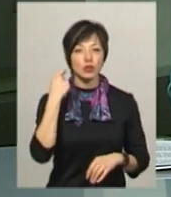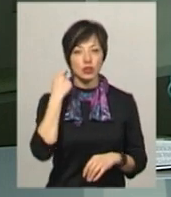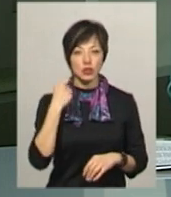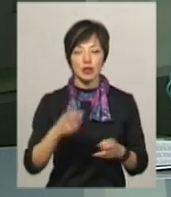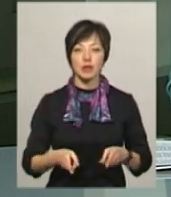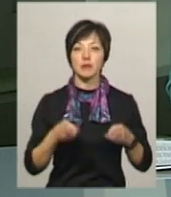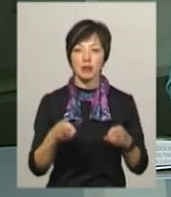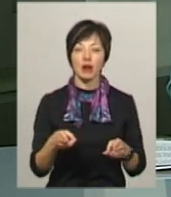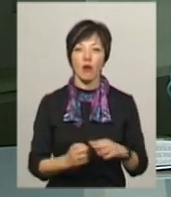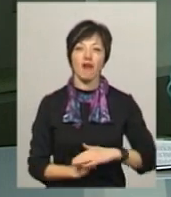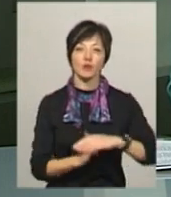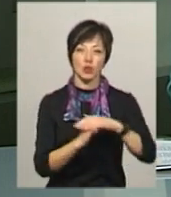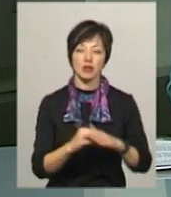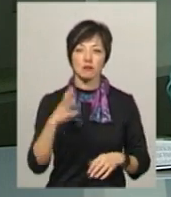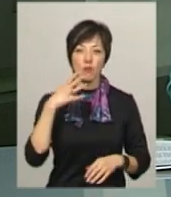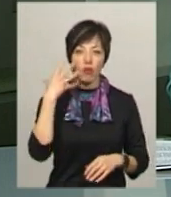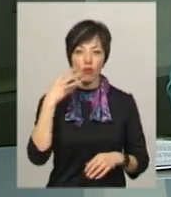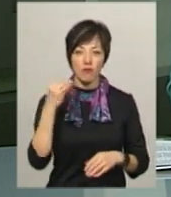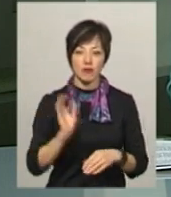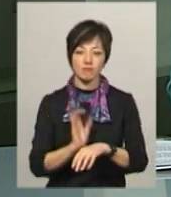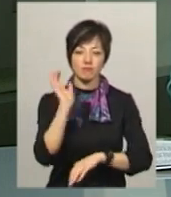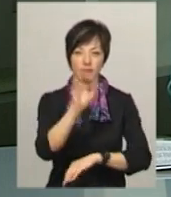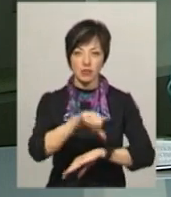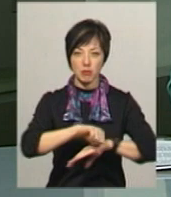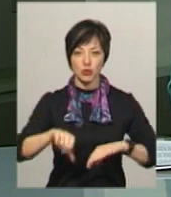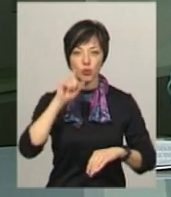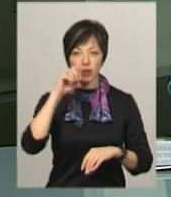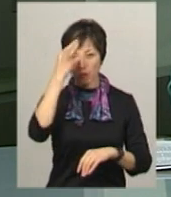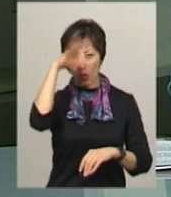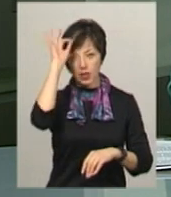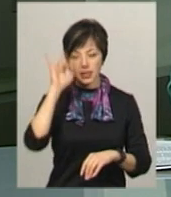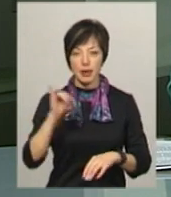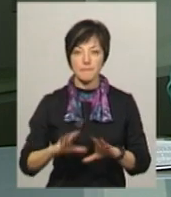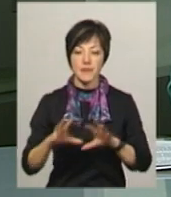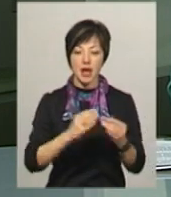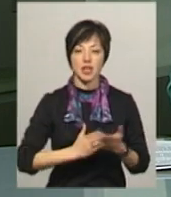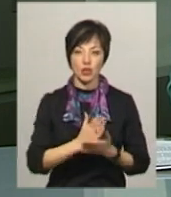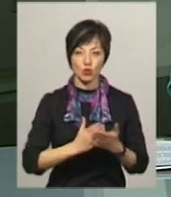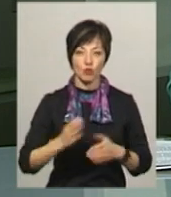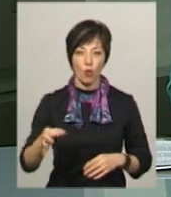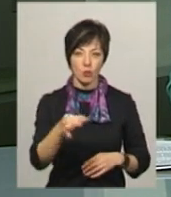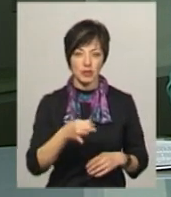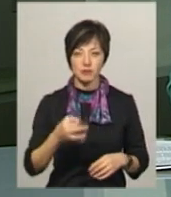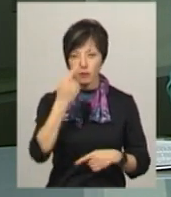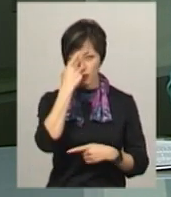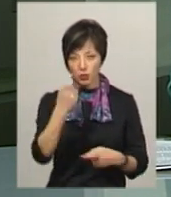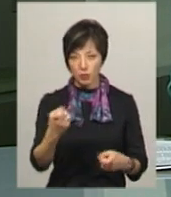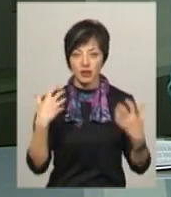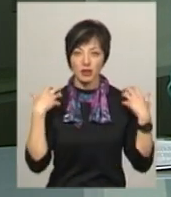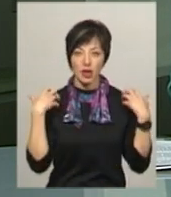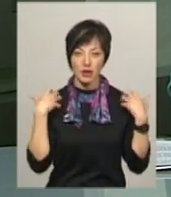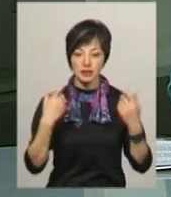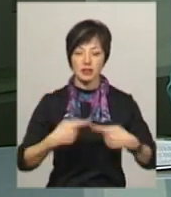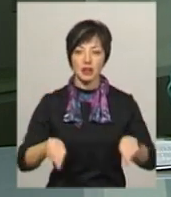31-річного кримінального авторитета з Молдови випроводили за межі держави поліцейські та міграційна служба Хмельниччини. Про це повідомила